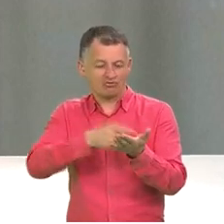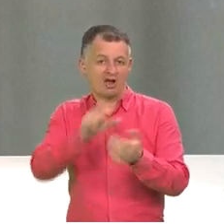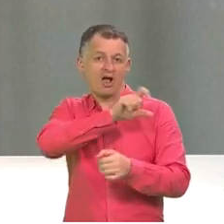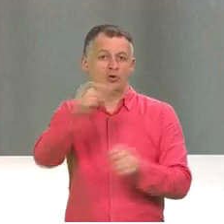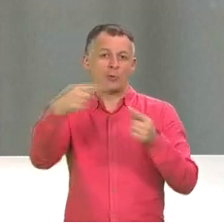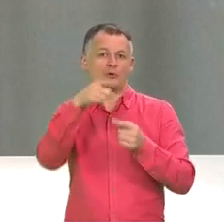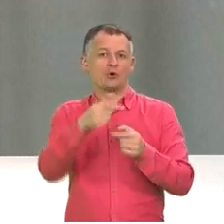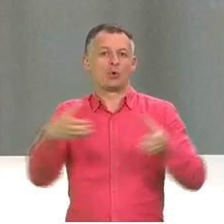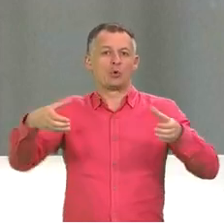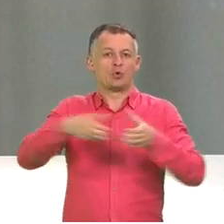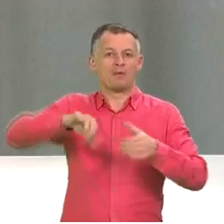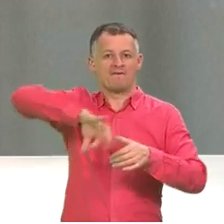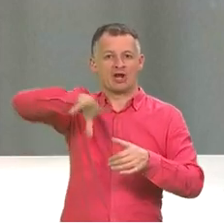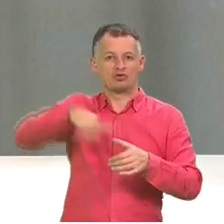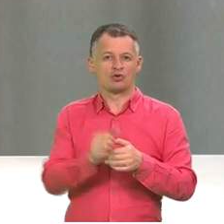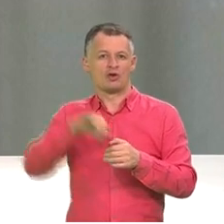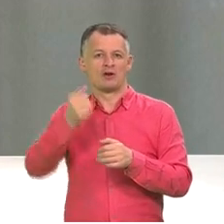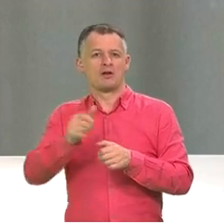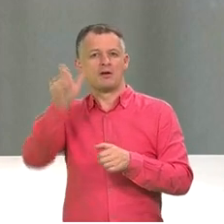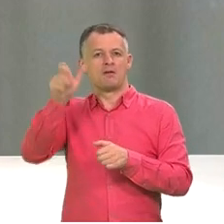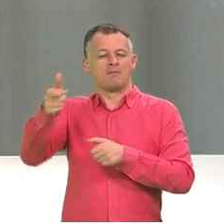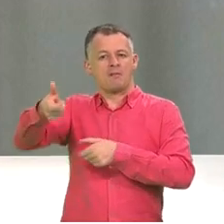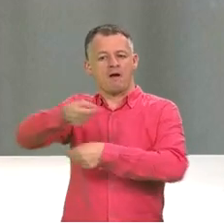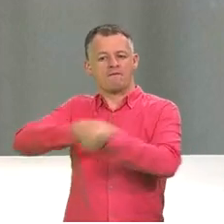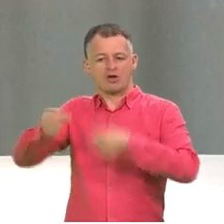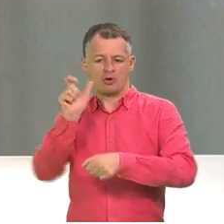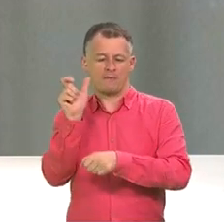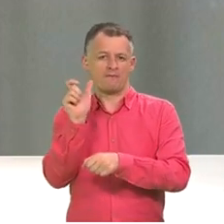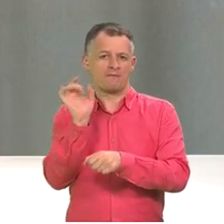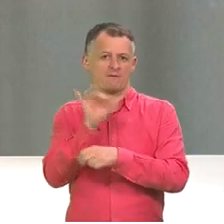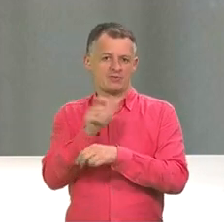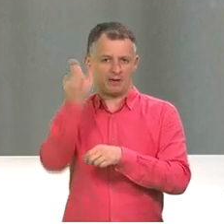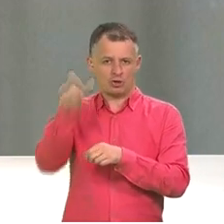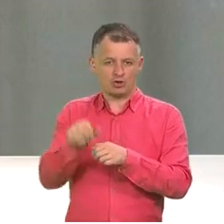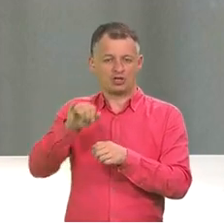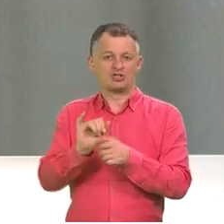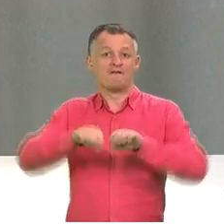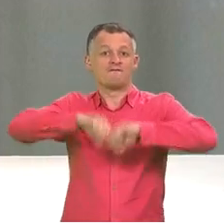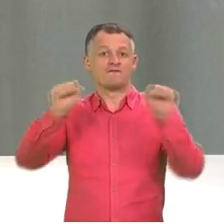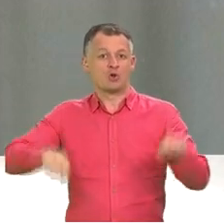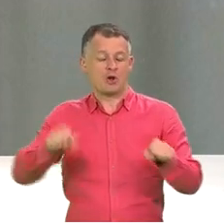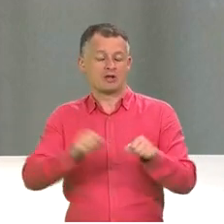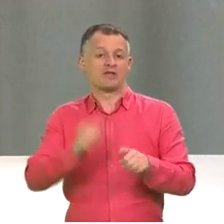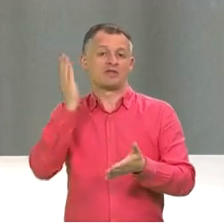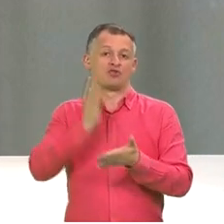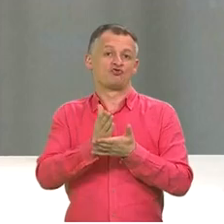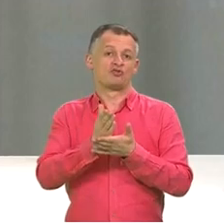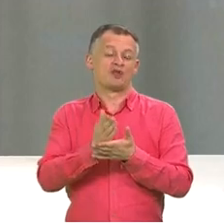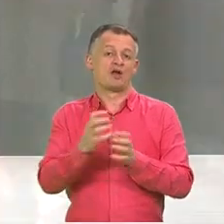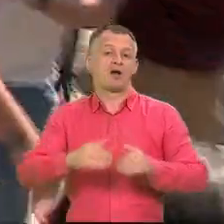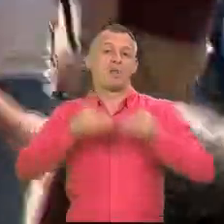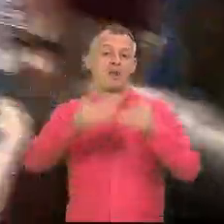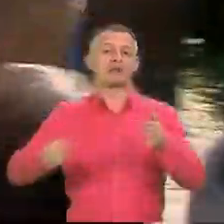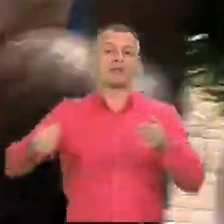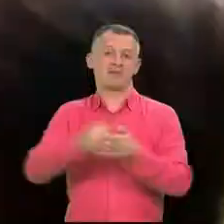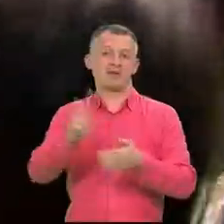de grup infracțional, trafic de persoane și viol. Decizia privind prelungirea arestului preventiv a fost însă amânată până vineri.